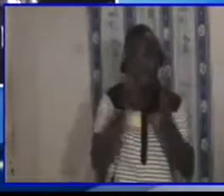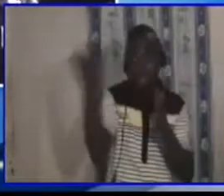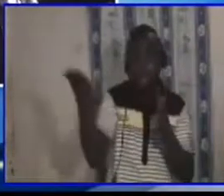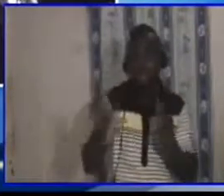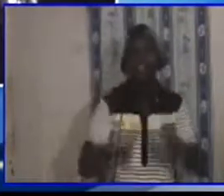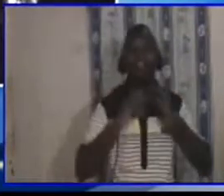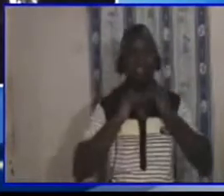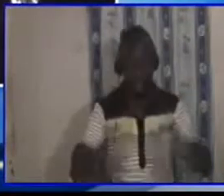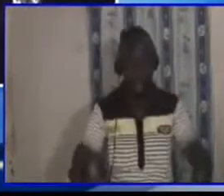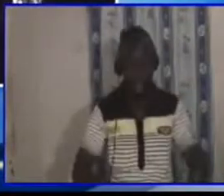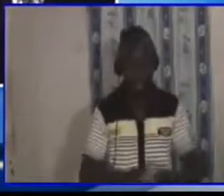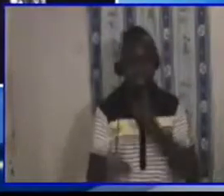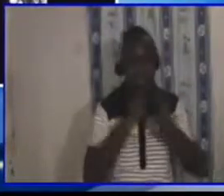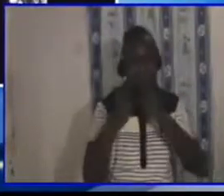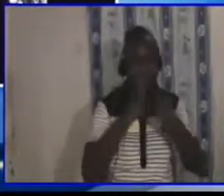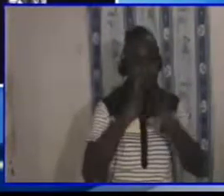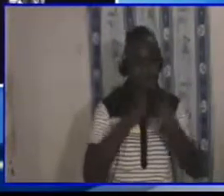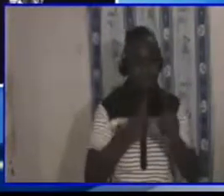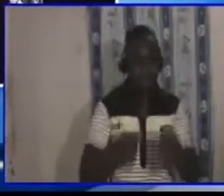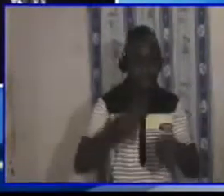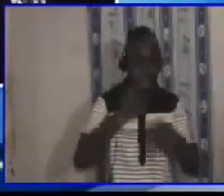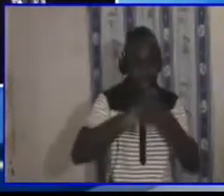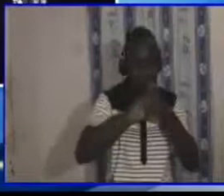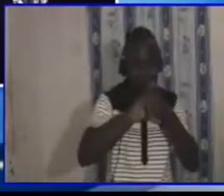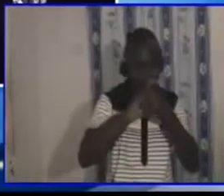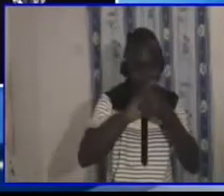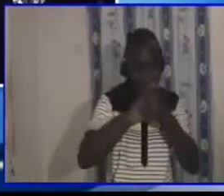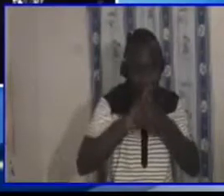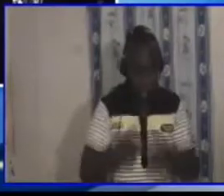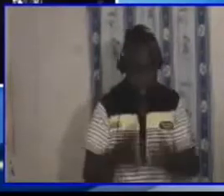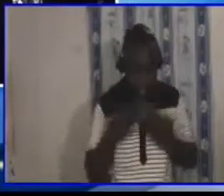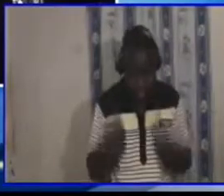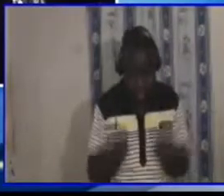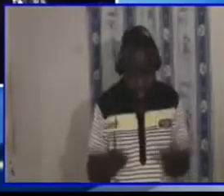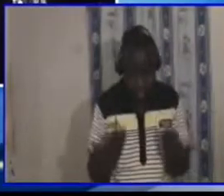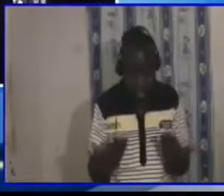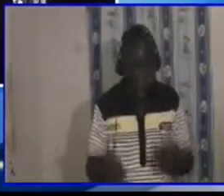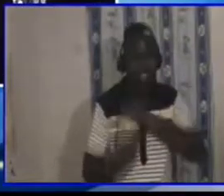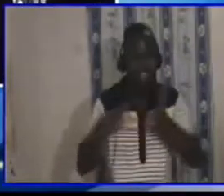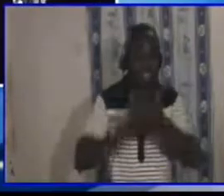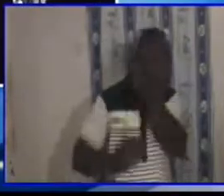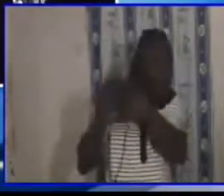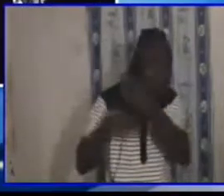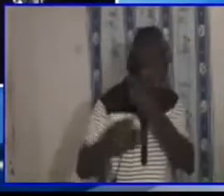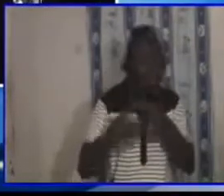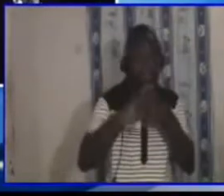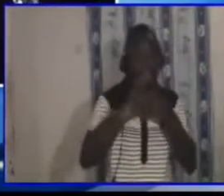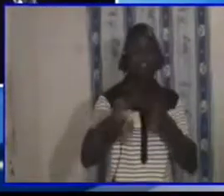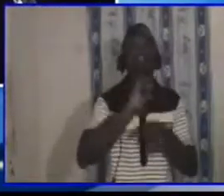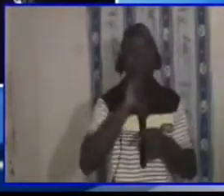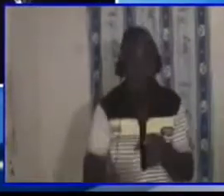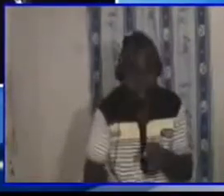nessuno aveva sentito parlare in quel tempo in merito al messaggio dell'ora